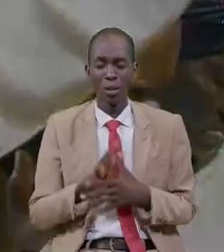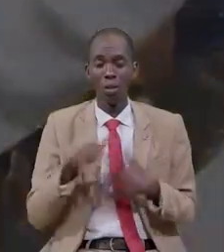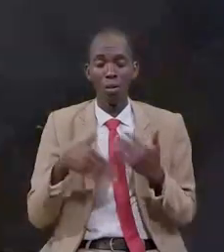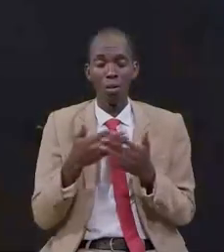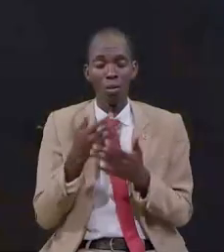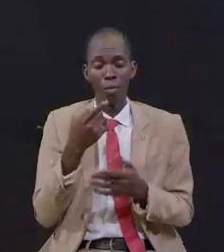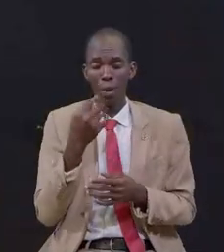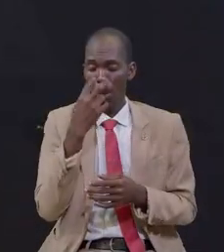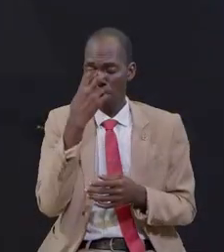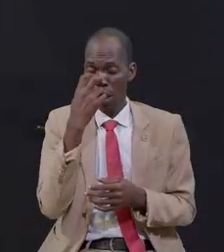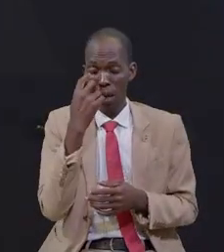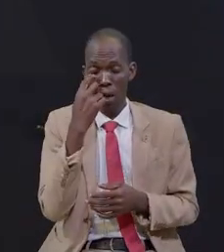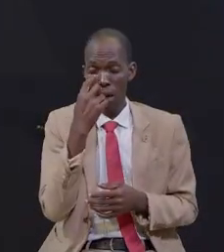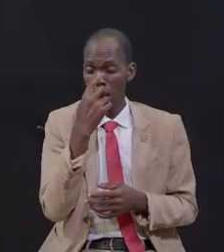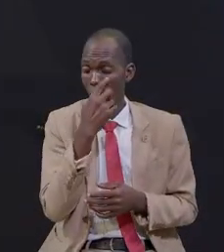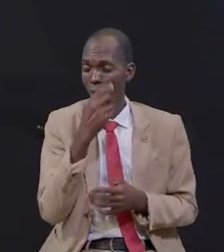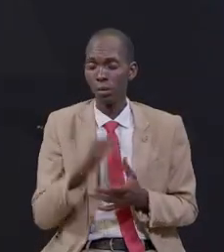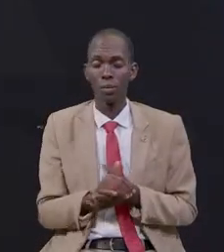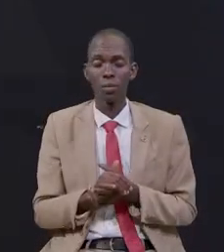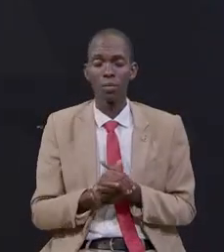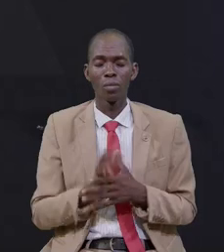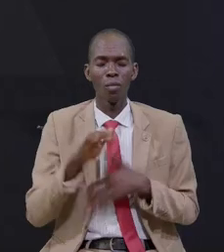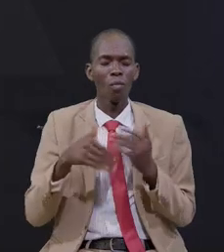Ces yeux aveugles.